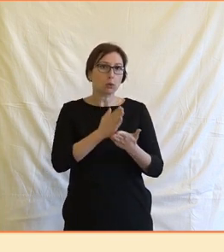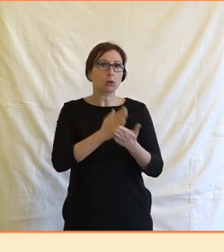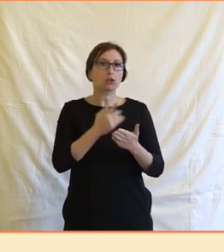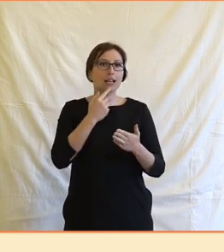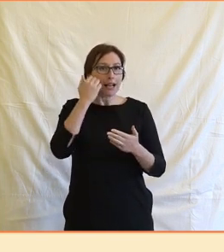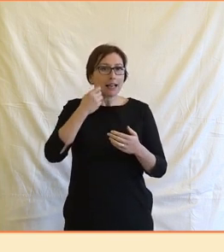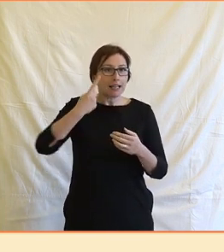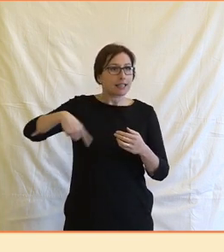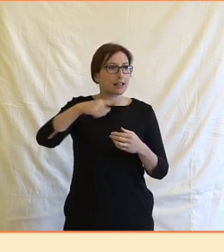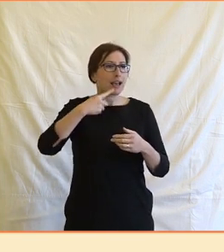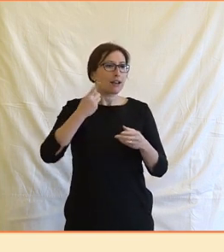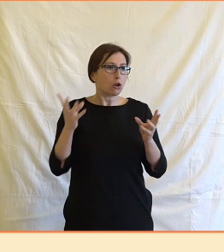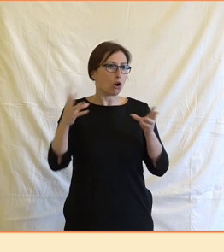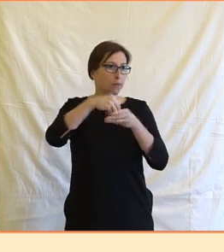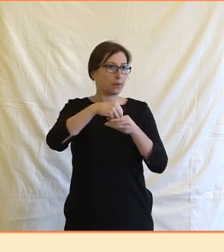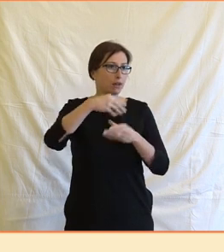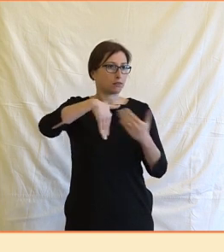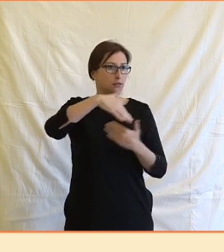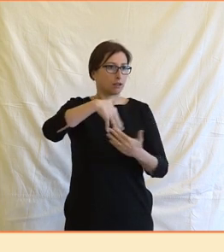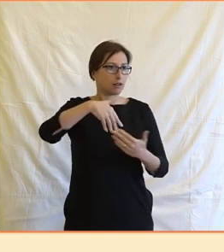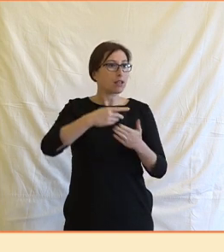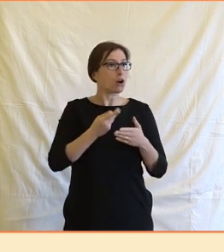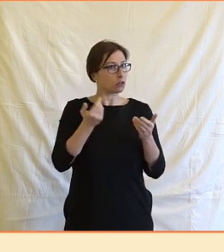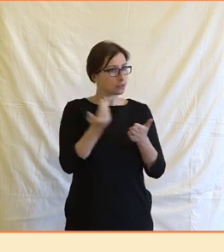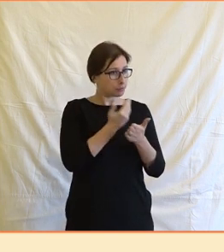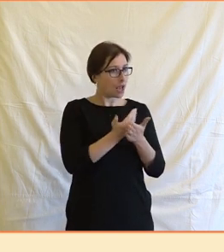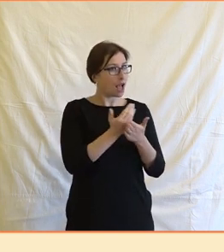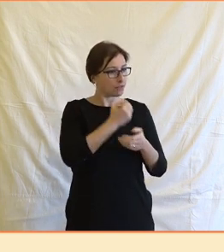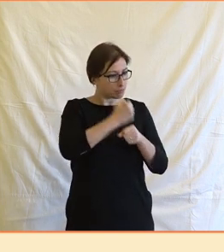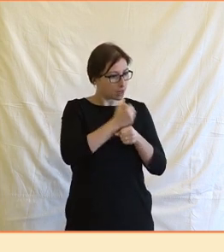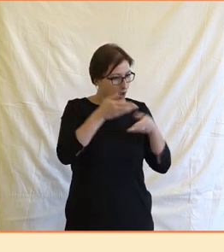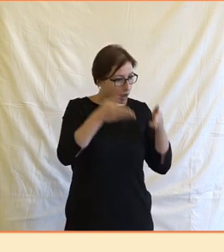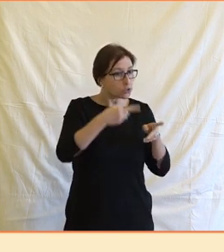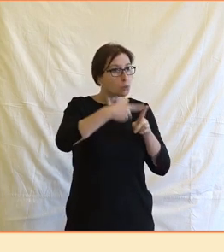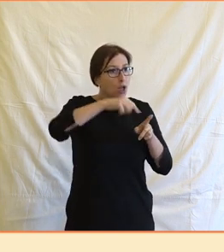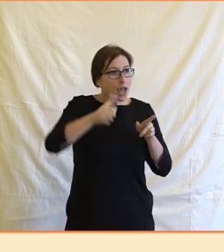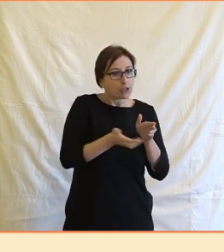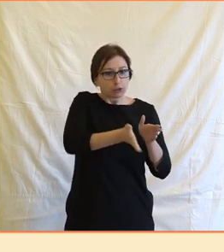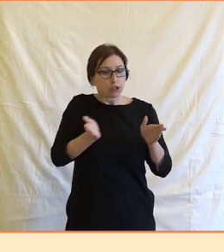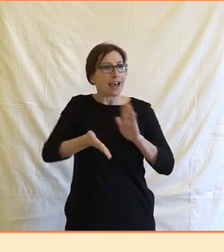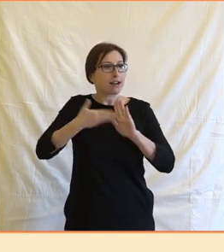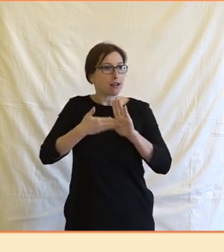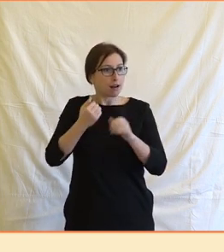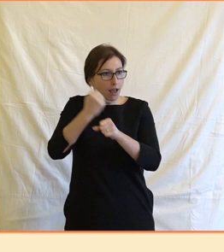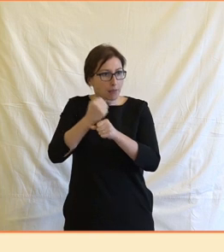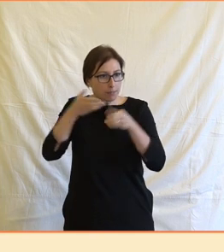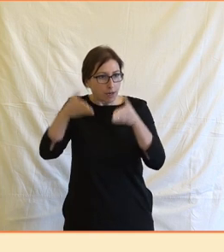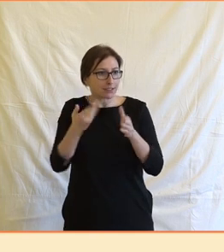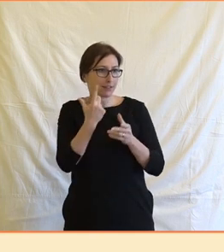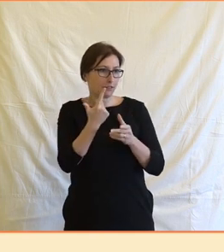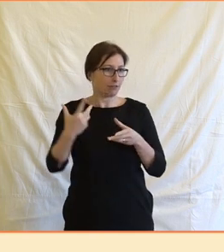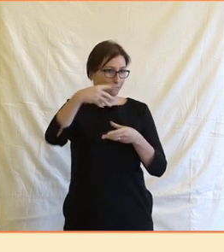7% lidí kombinuje práci ve zpravodajských médiích ku příkladu s reklamou a s